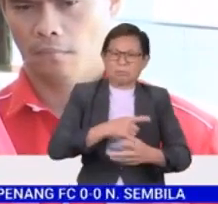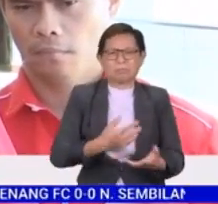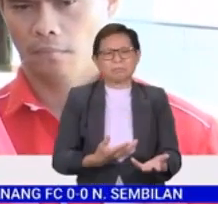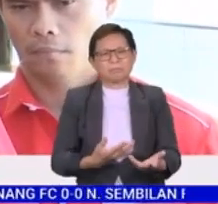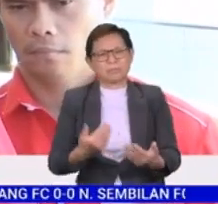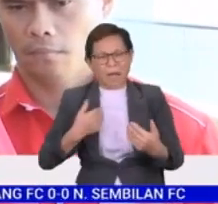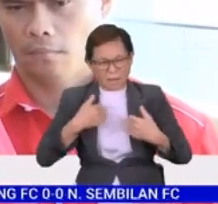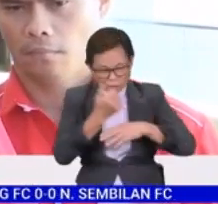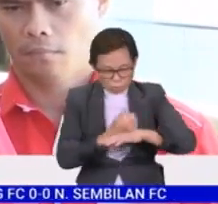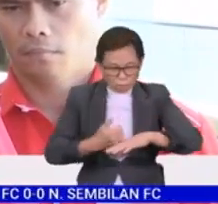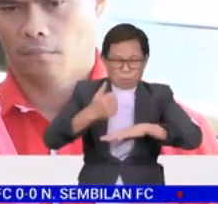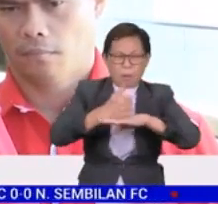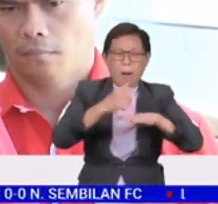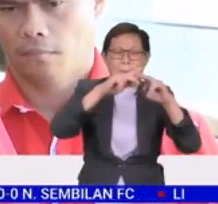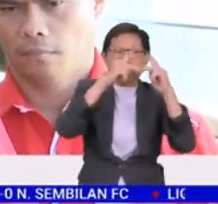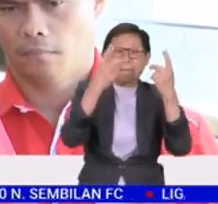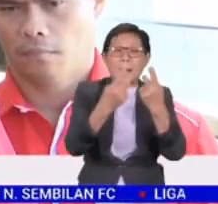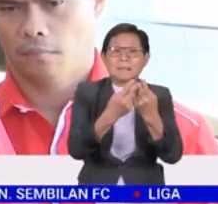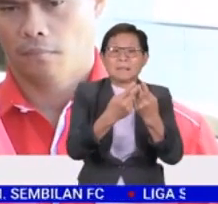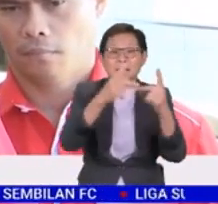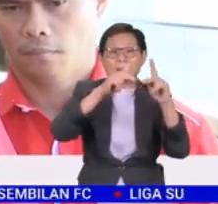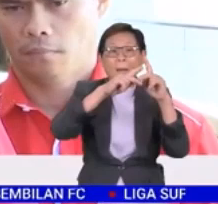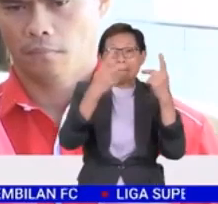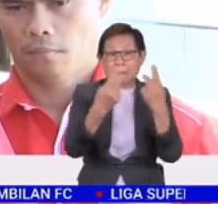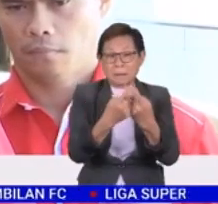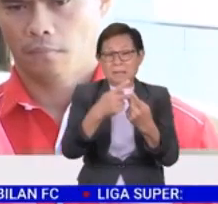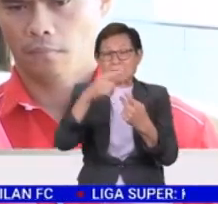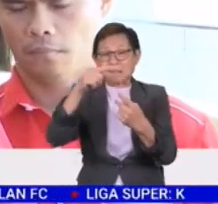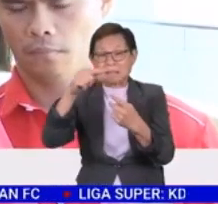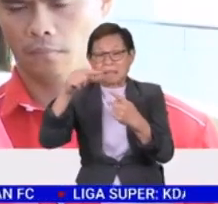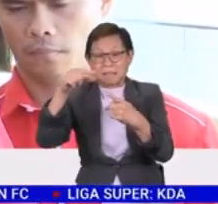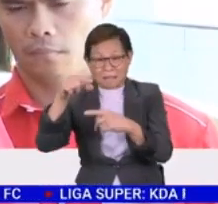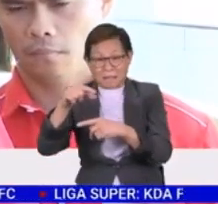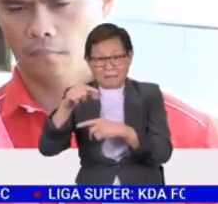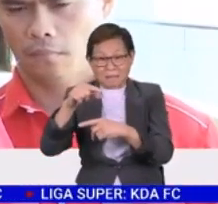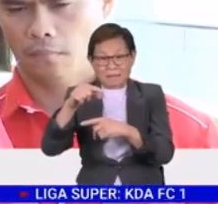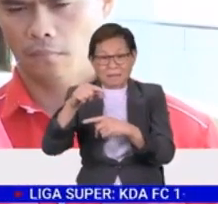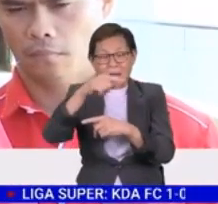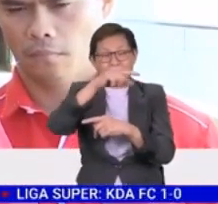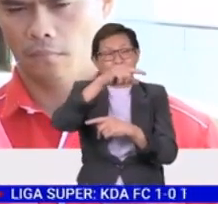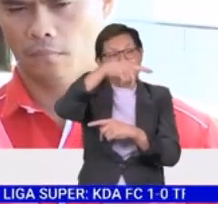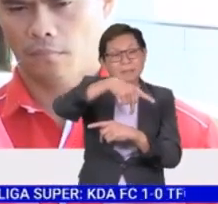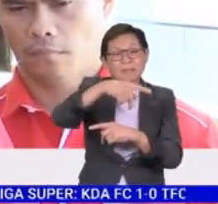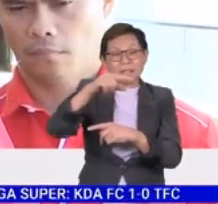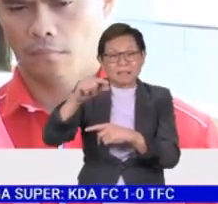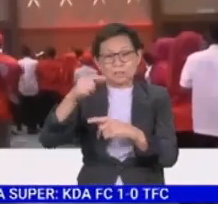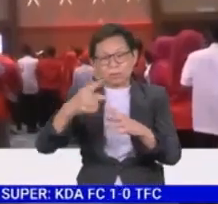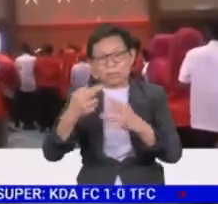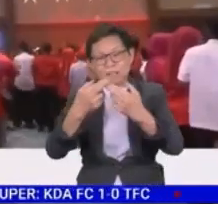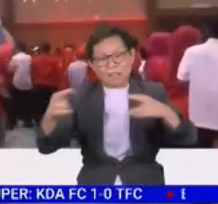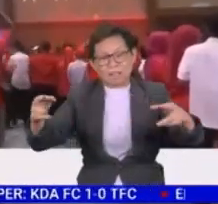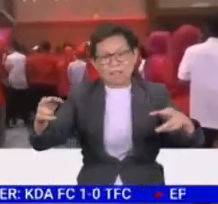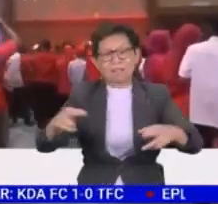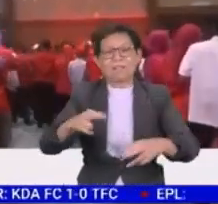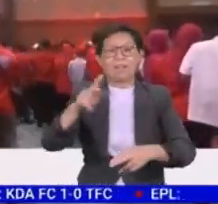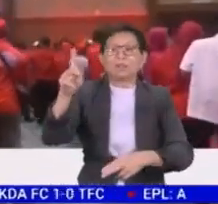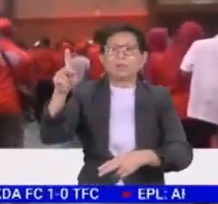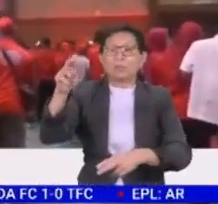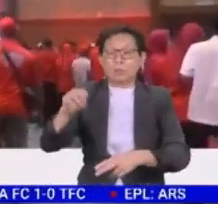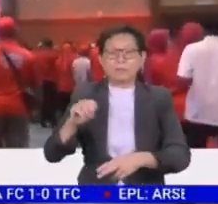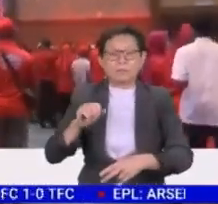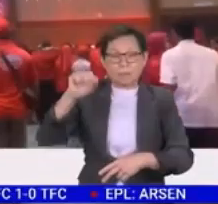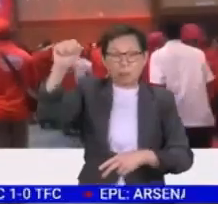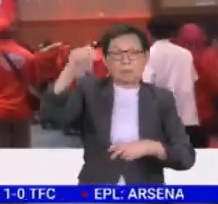bertubuhnya Patih gagasan pada hari ini yang telah dilancarkan oleh yang terhormat keturunan ini satu wadah perjuangan